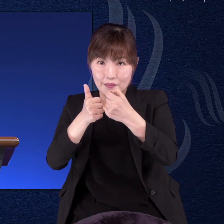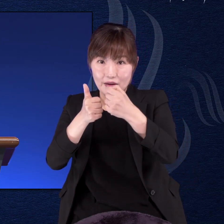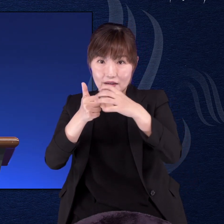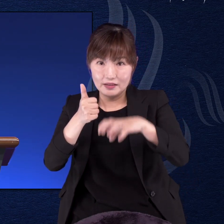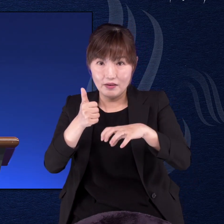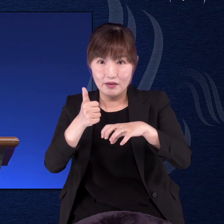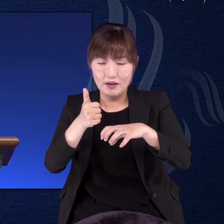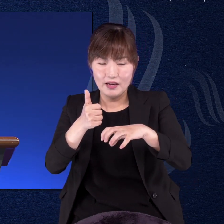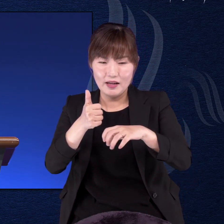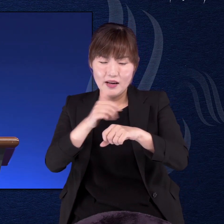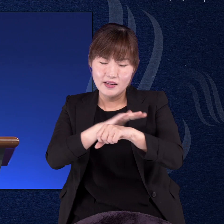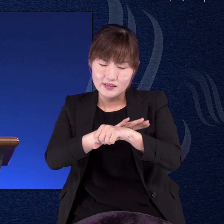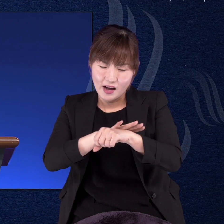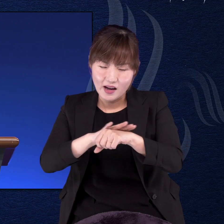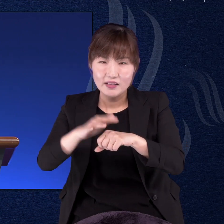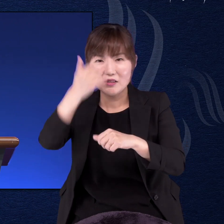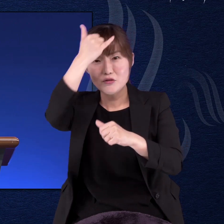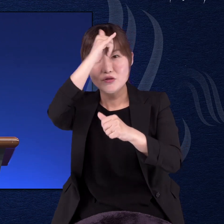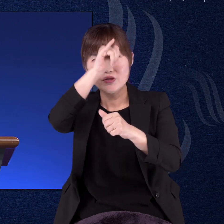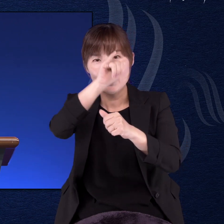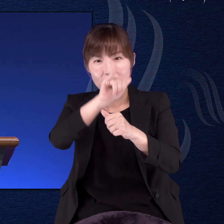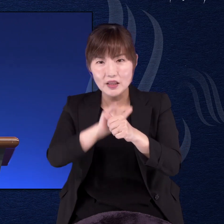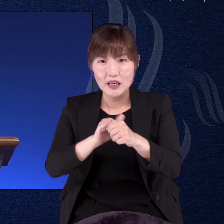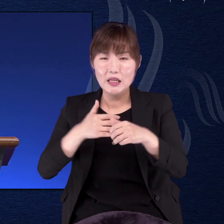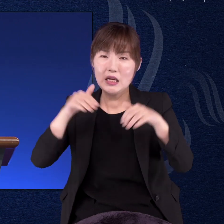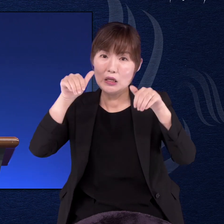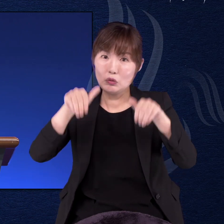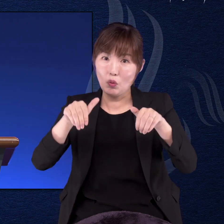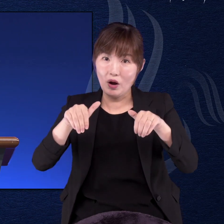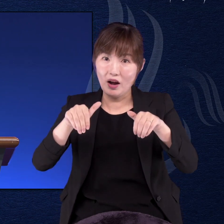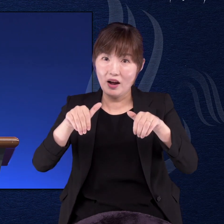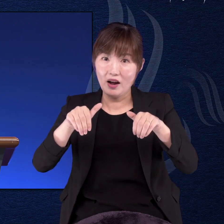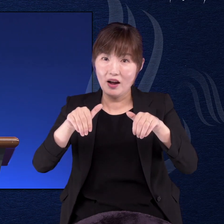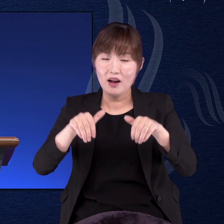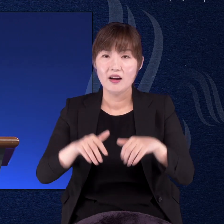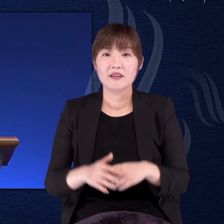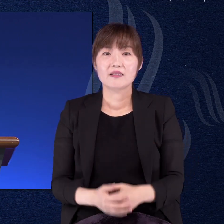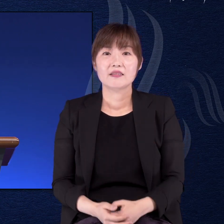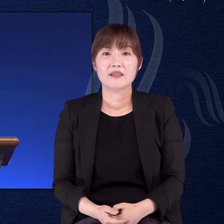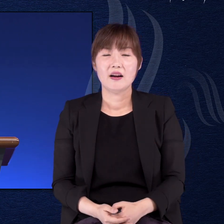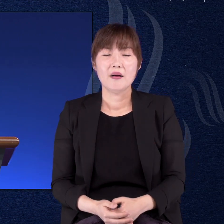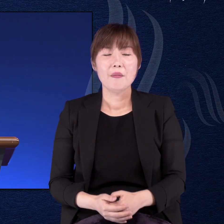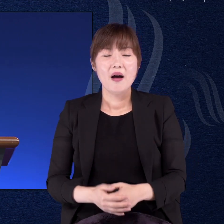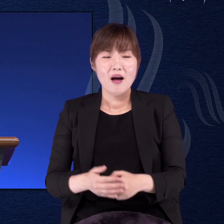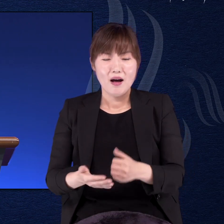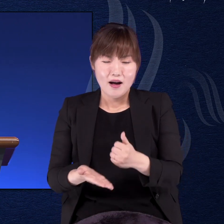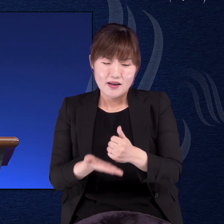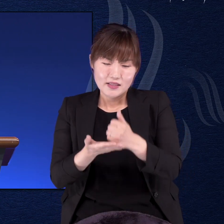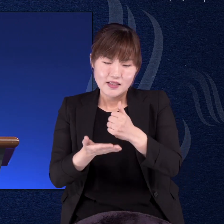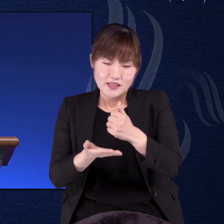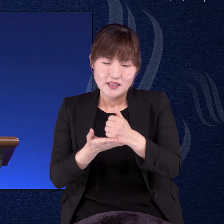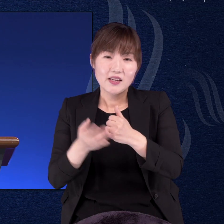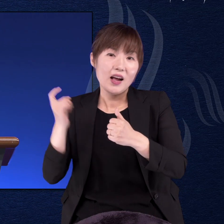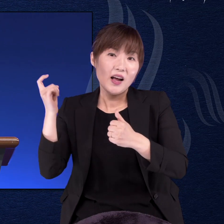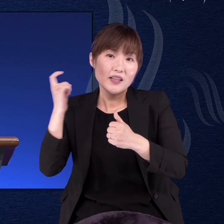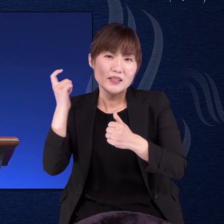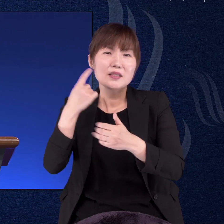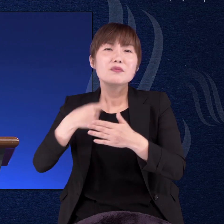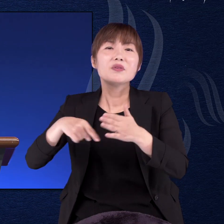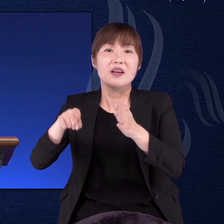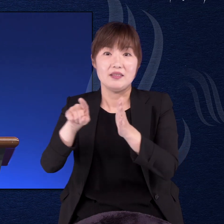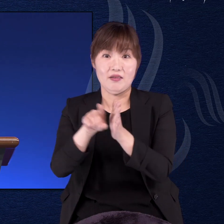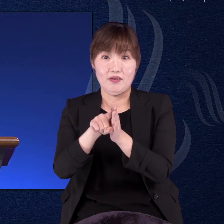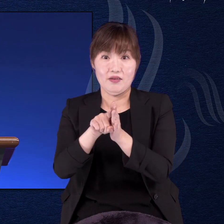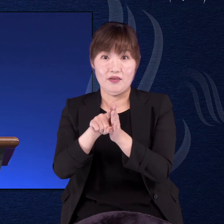내 종아 라는 얘기를 들을 수 있게, 그리고 더불어 부탁드리고 싶은 건 내 자녀만인